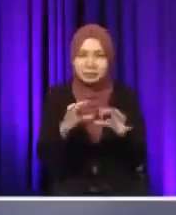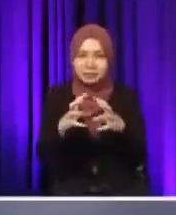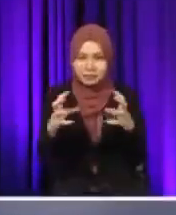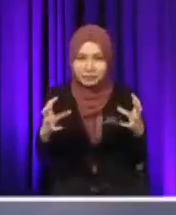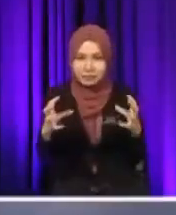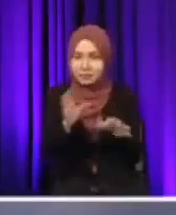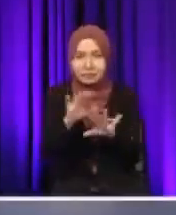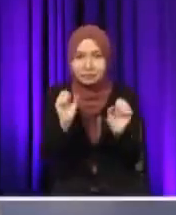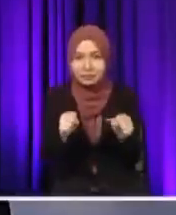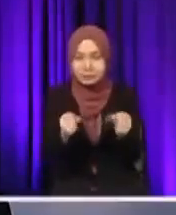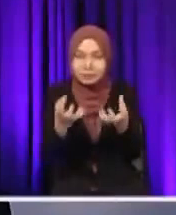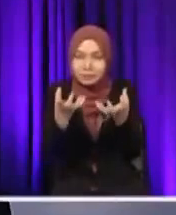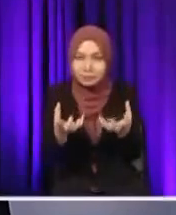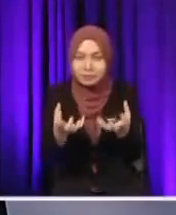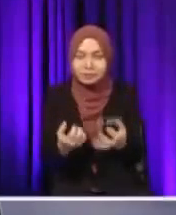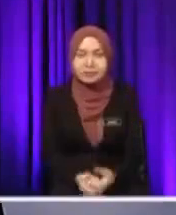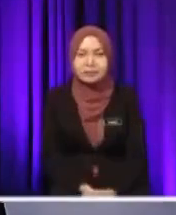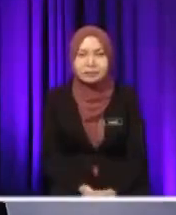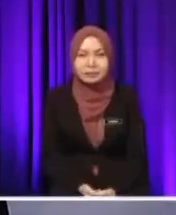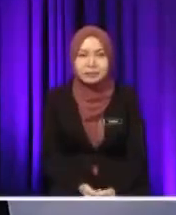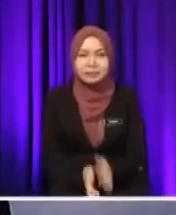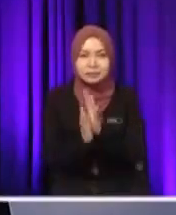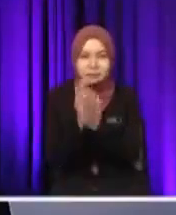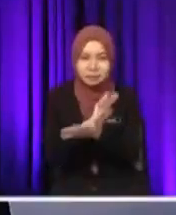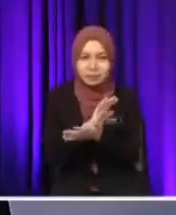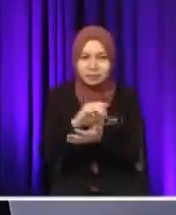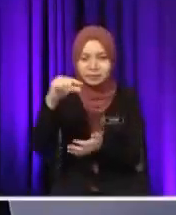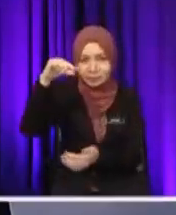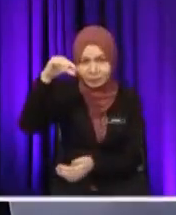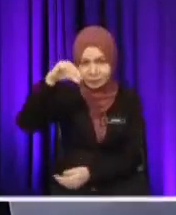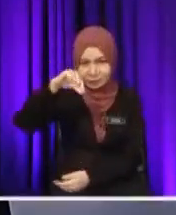boleh keras. Dia abang just picit je. Abang tuangkan pas picit. Tuang.